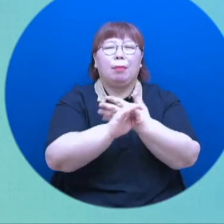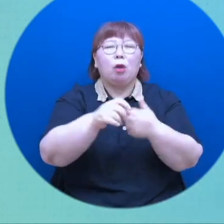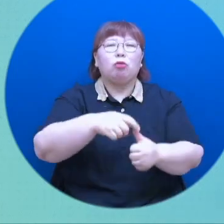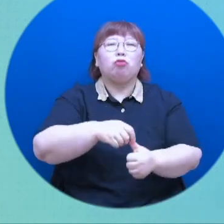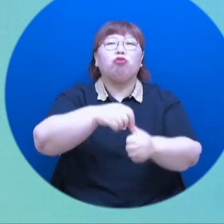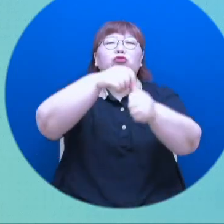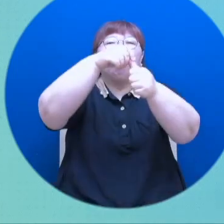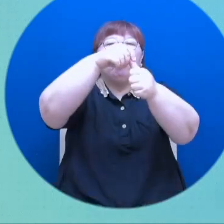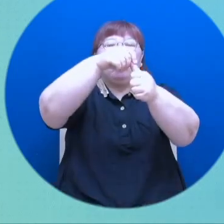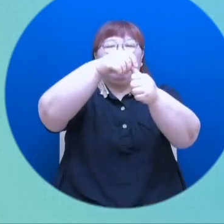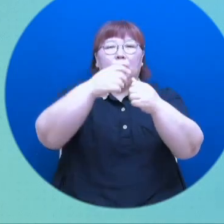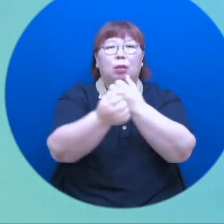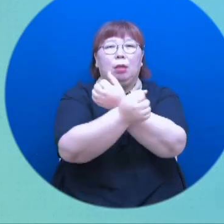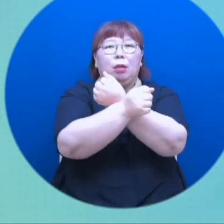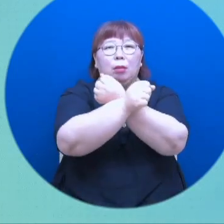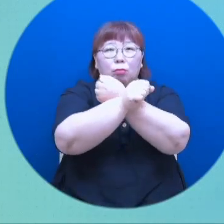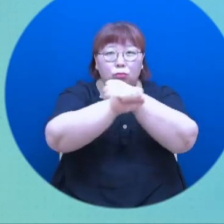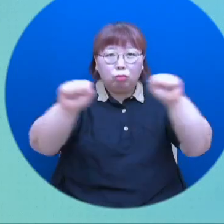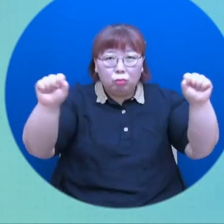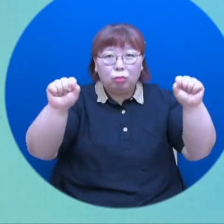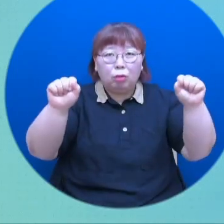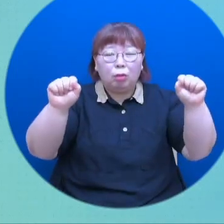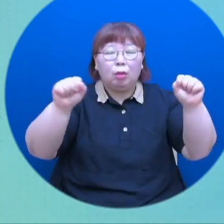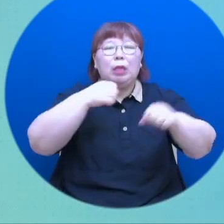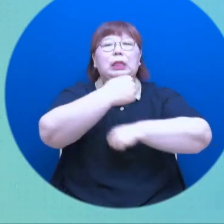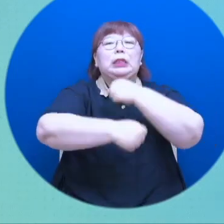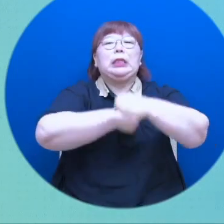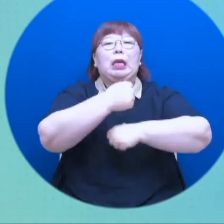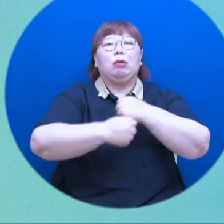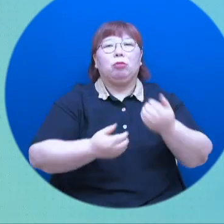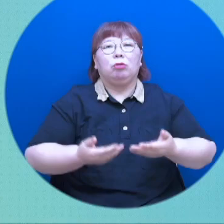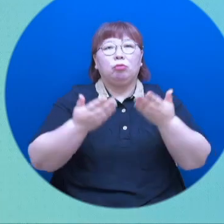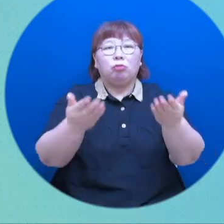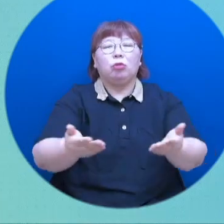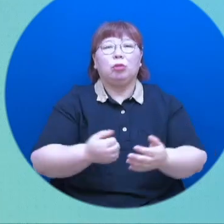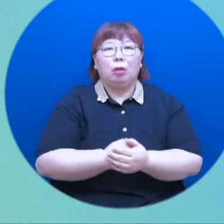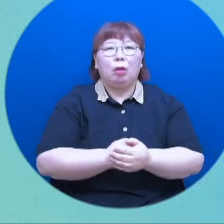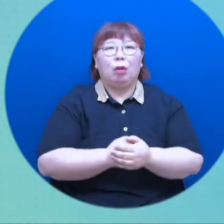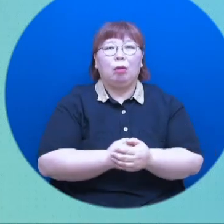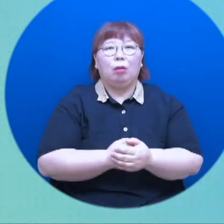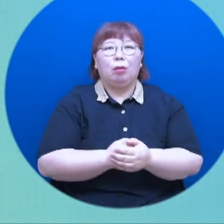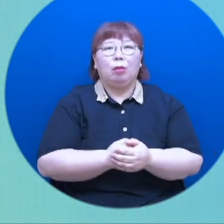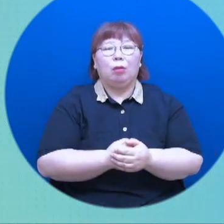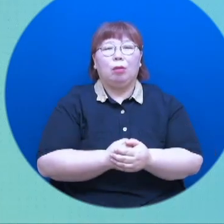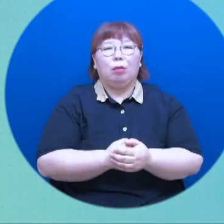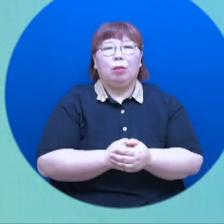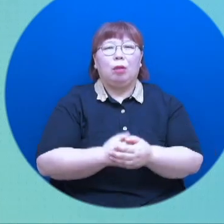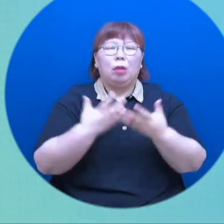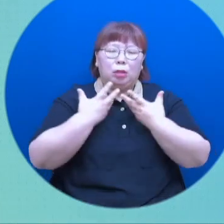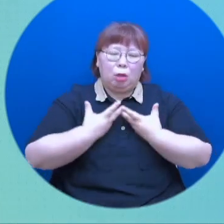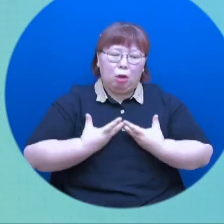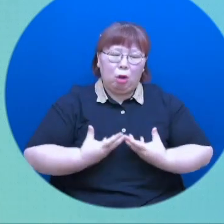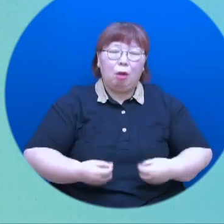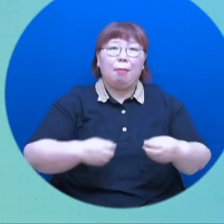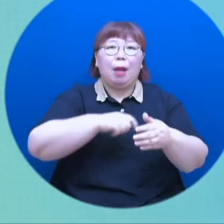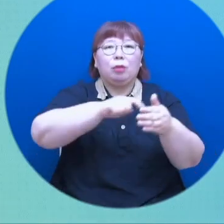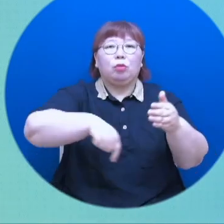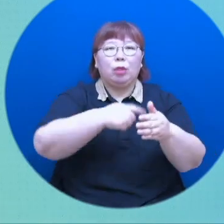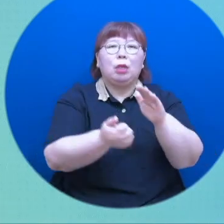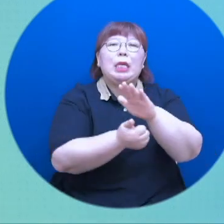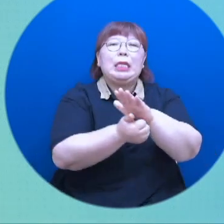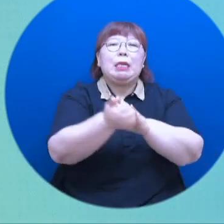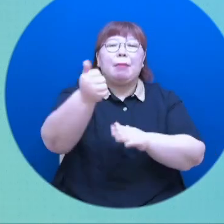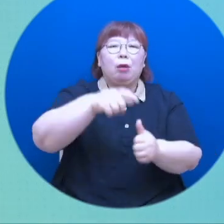무엇인가요? 묶임에서 풀어 자유를 주는 거죠. 속량이 무엇인가요? 절망에서 희망으로 건져내는